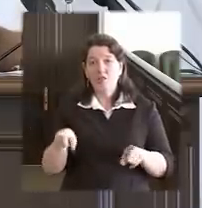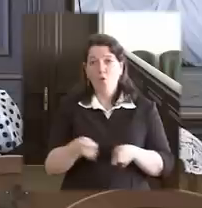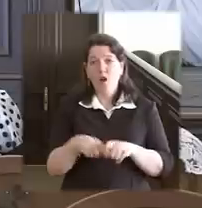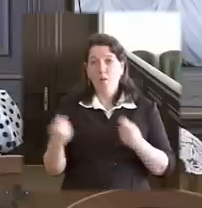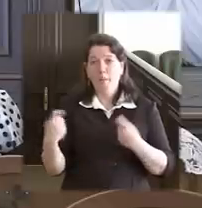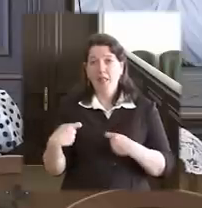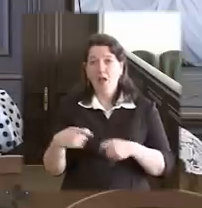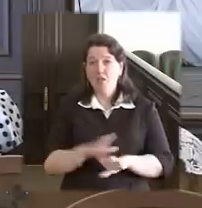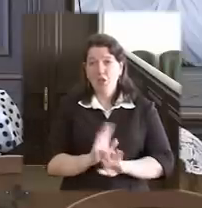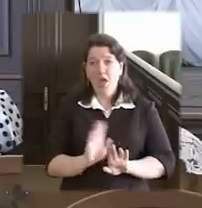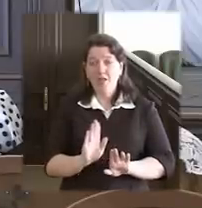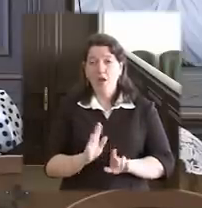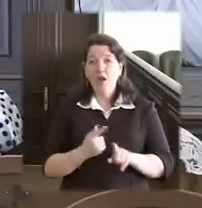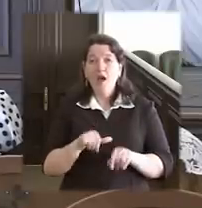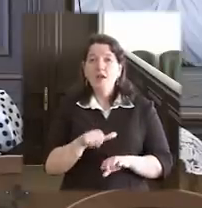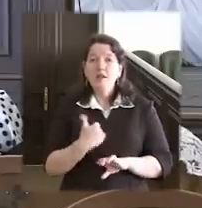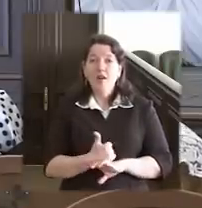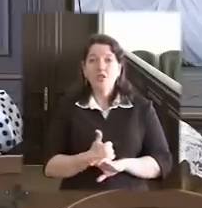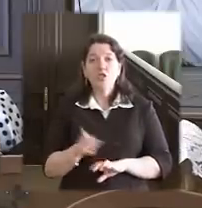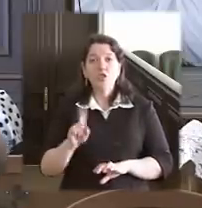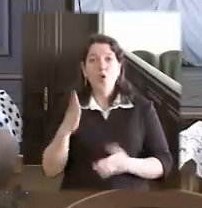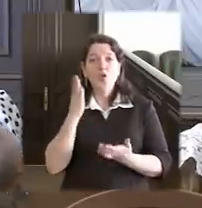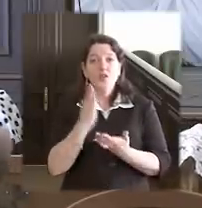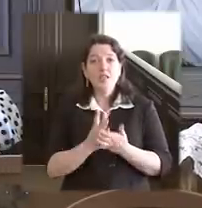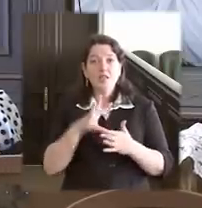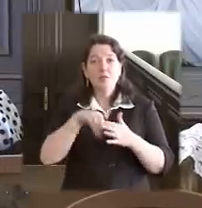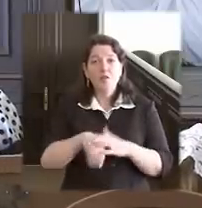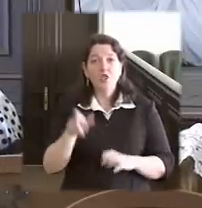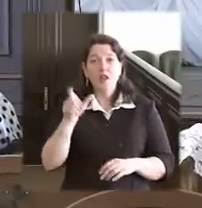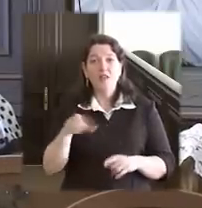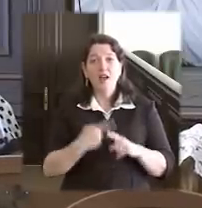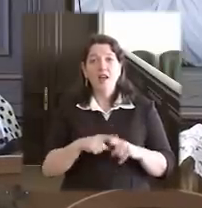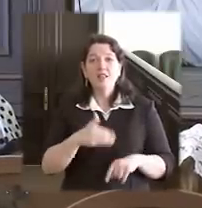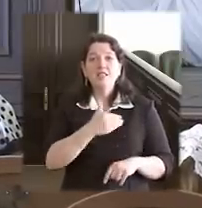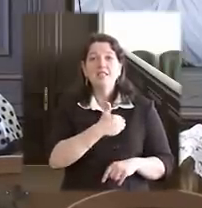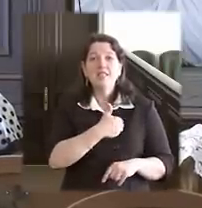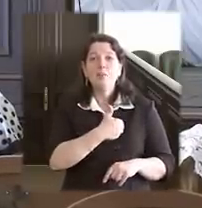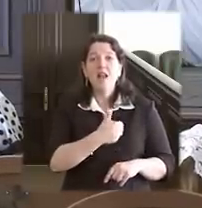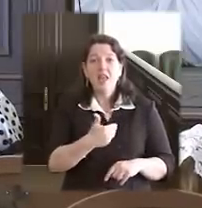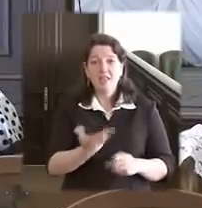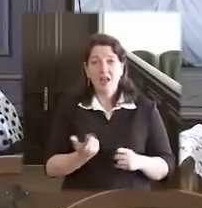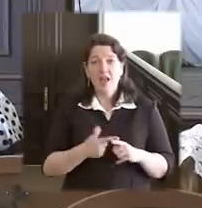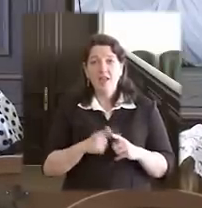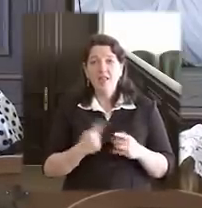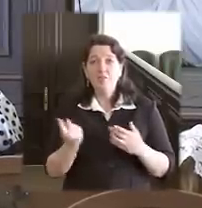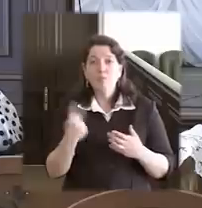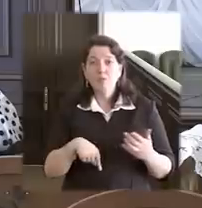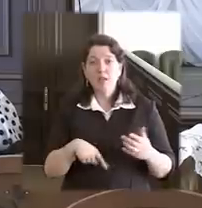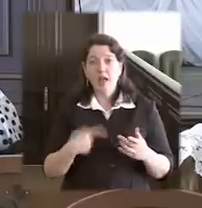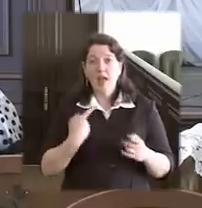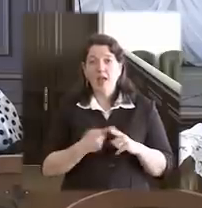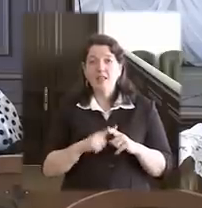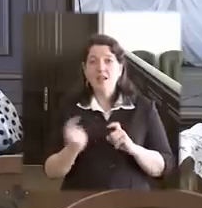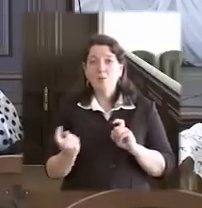кстати, самое главное, что есть в человеке, это его, что такое, стремление, это понуждение,